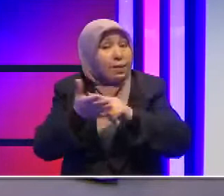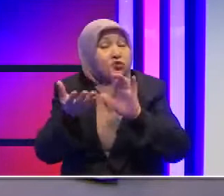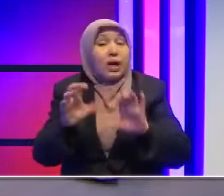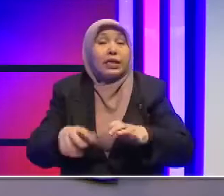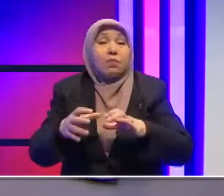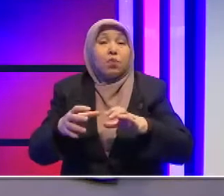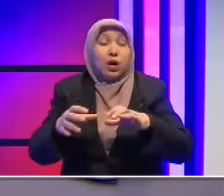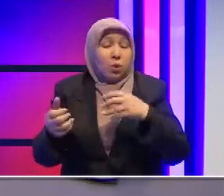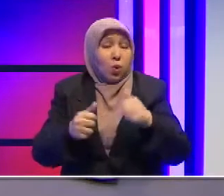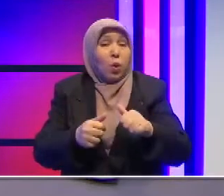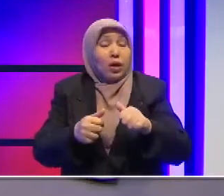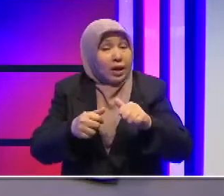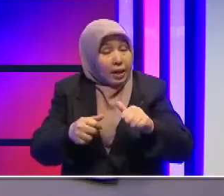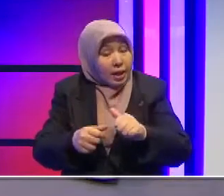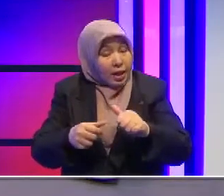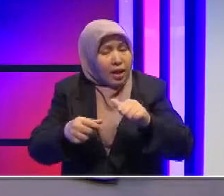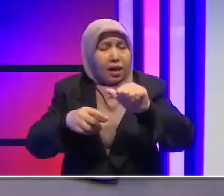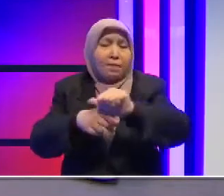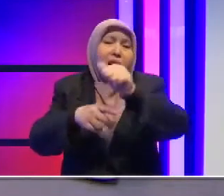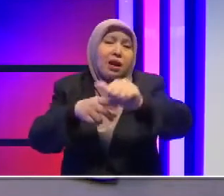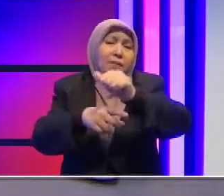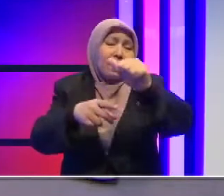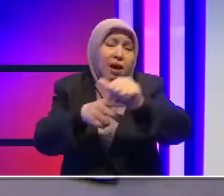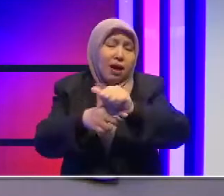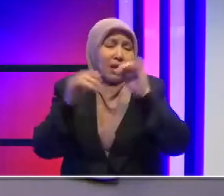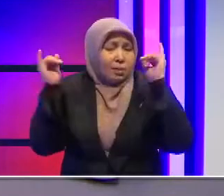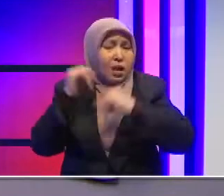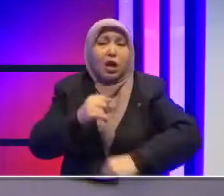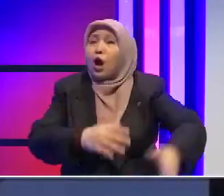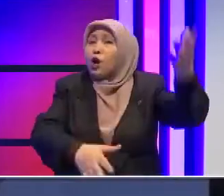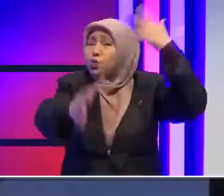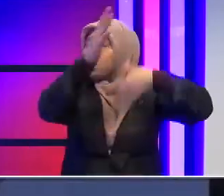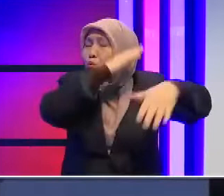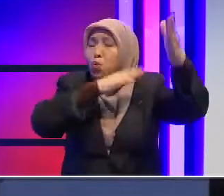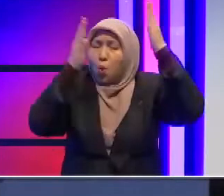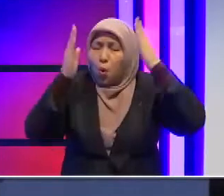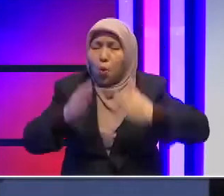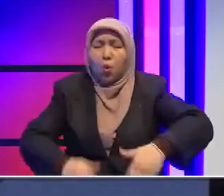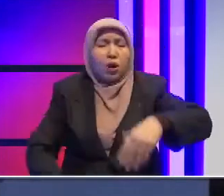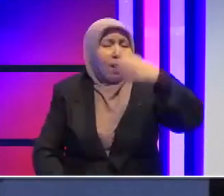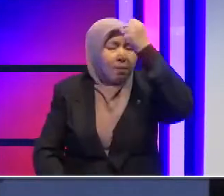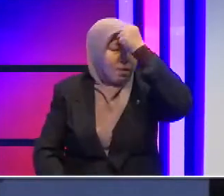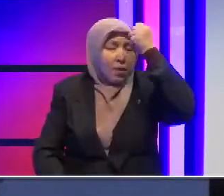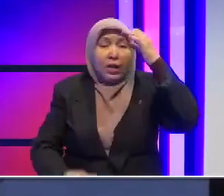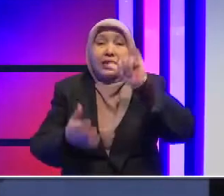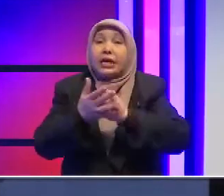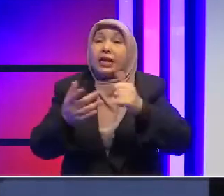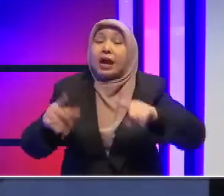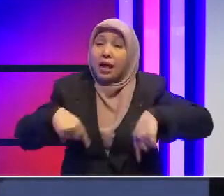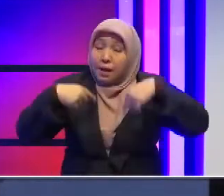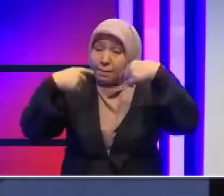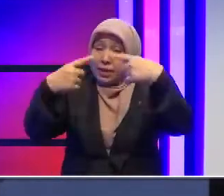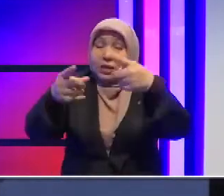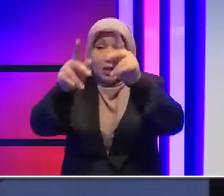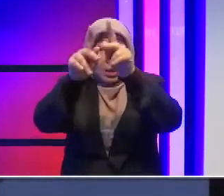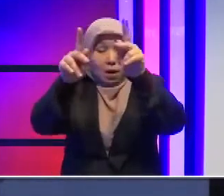dilakukan daripada ritual ibadah orang-orang jahiliah satu ketika dahulu, saat mereka mendatangi Baitullahil Haram untuk